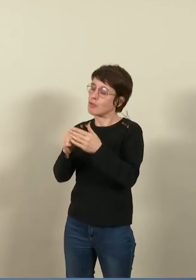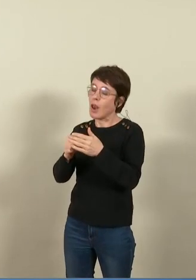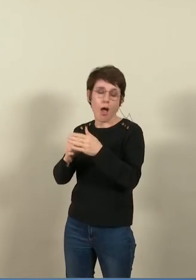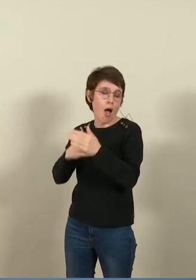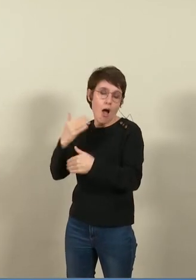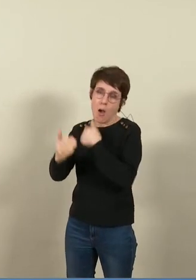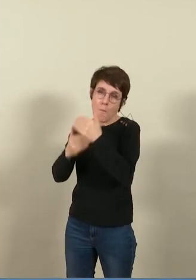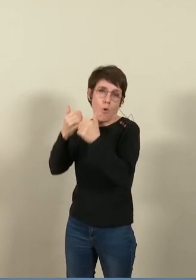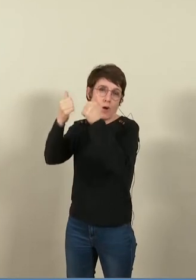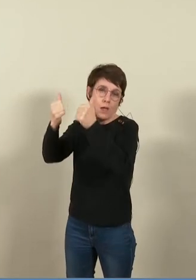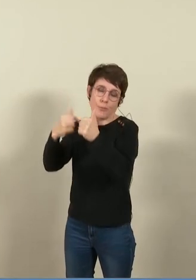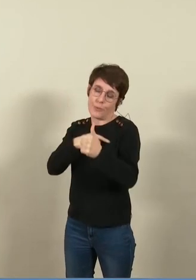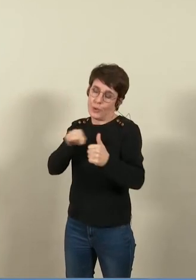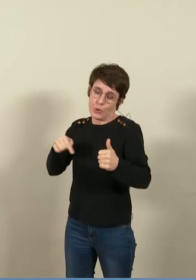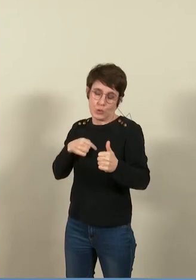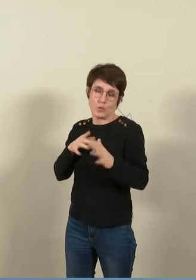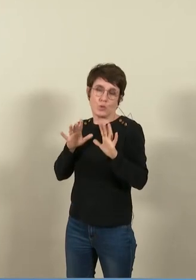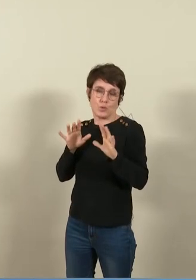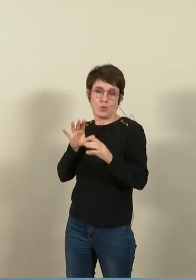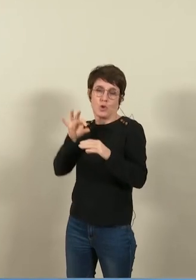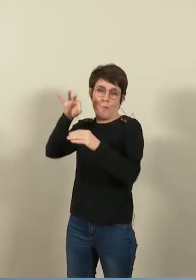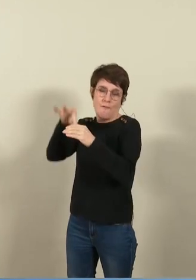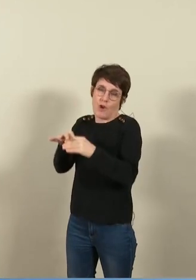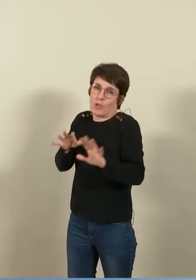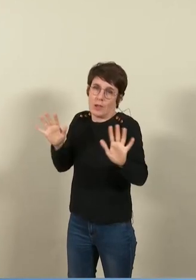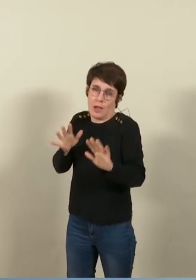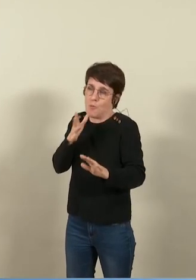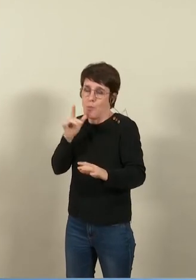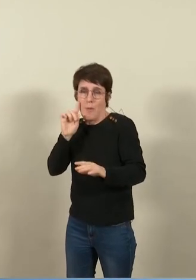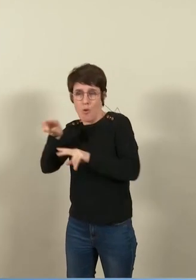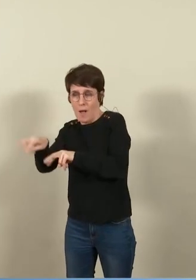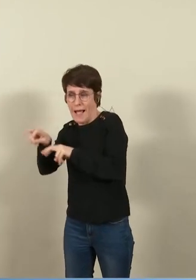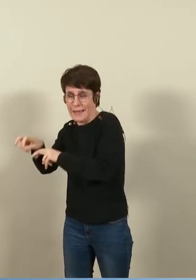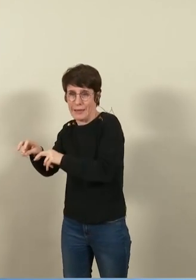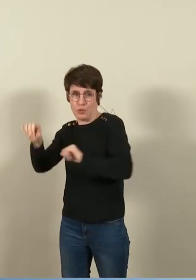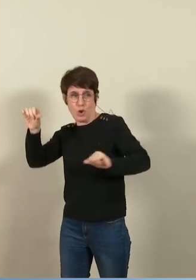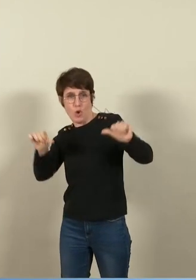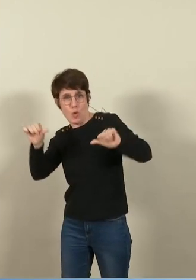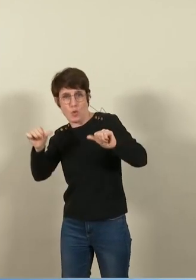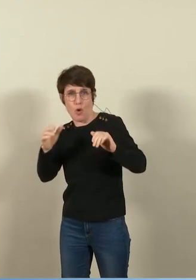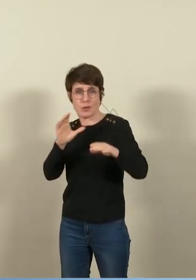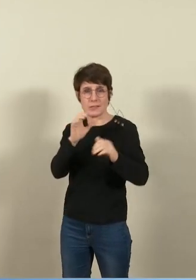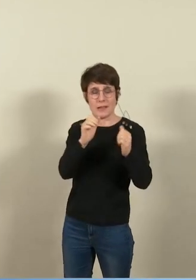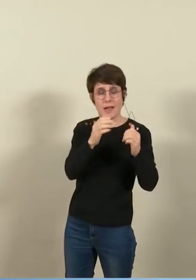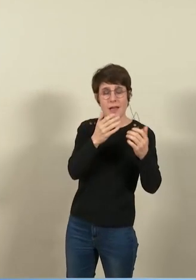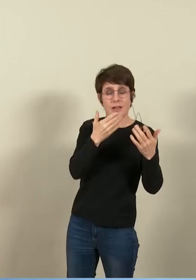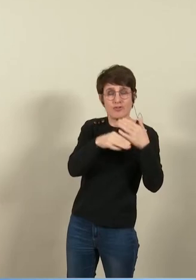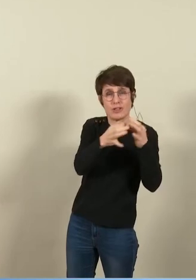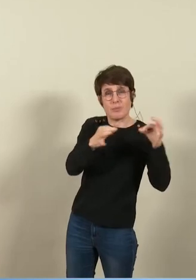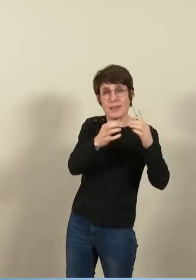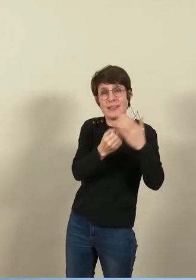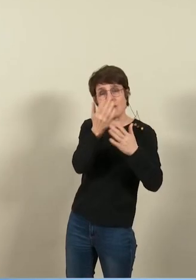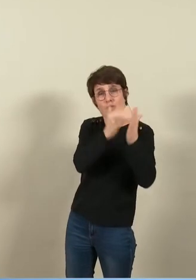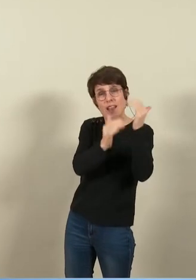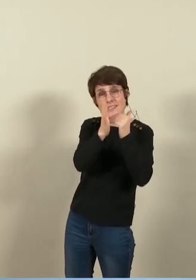prononcer mais on ne peut pas voter en faveur de cet raccord qui va mettre en concurrence nos producteurs avec ceux de la Nouvelle-Zélande a ainsi déploré le